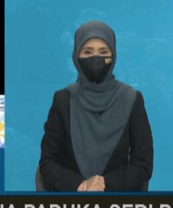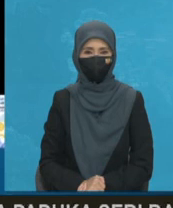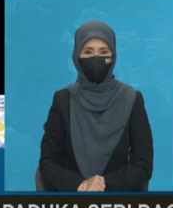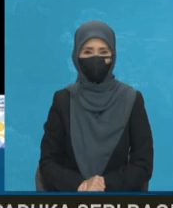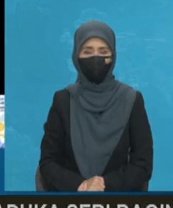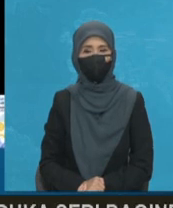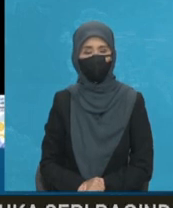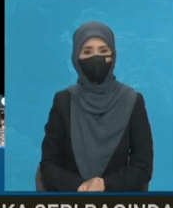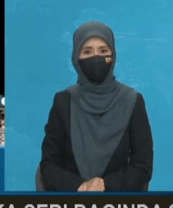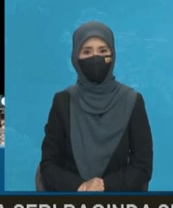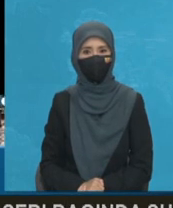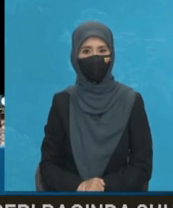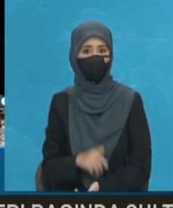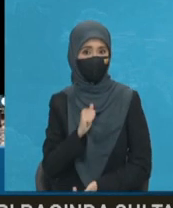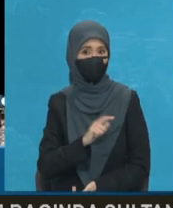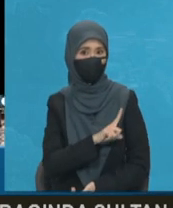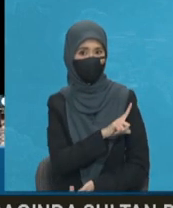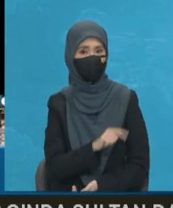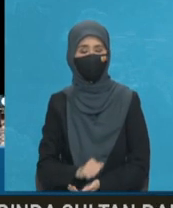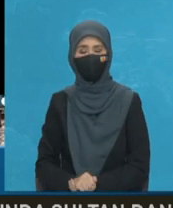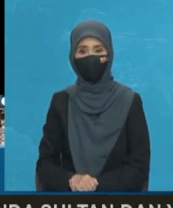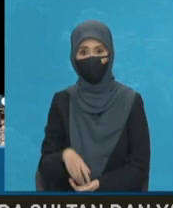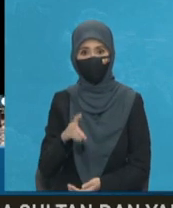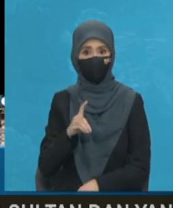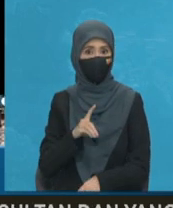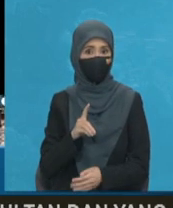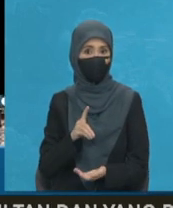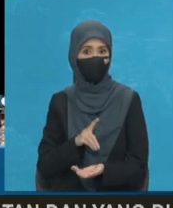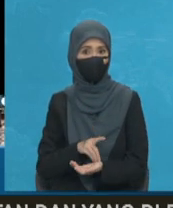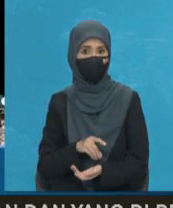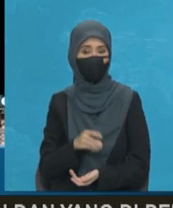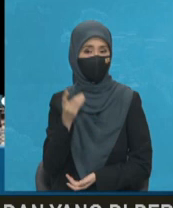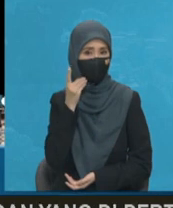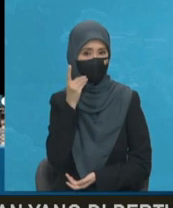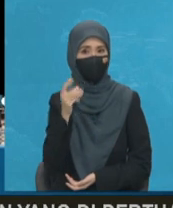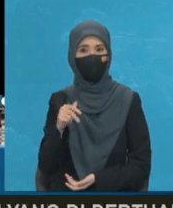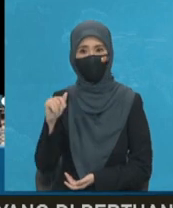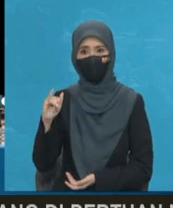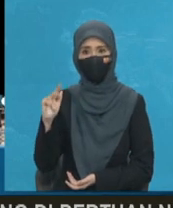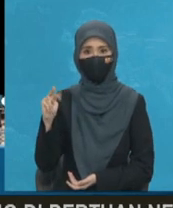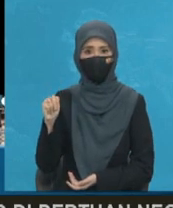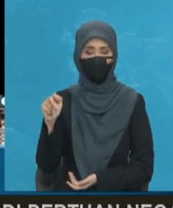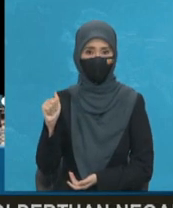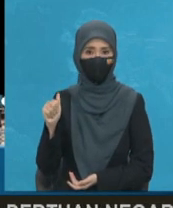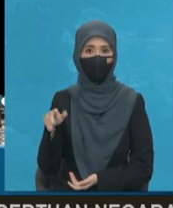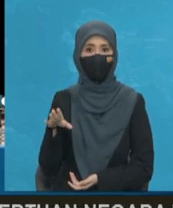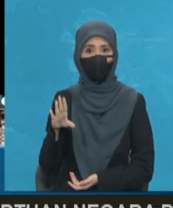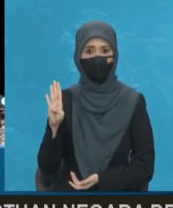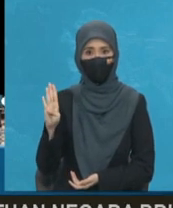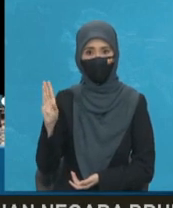di antara ahli pena forum Dayak nurullina ni binti Haji Zahari pegawai kaji cuaca dari bdmd